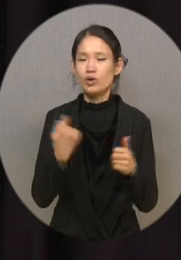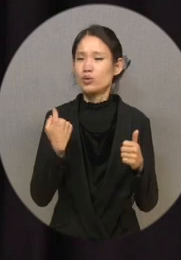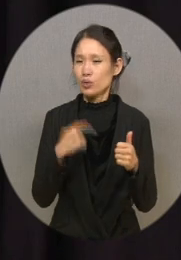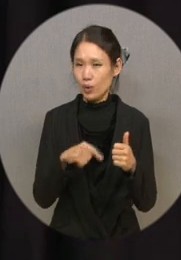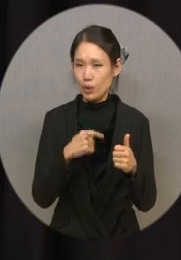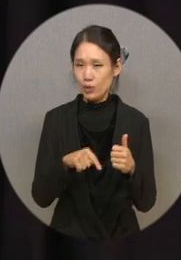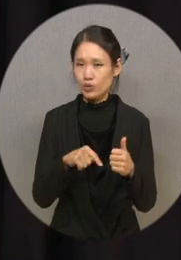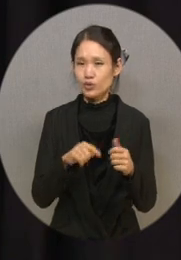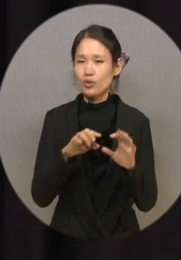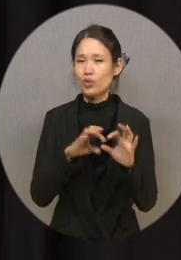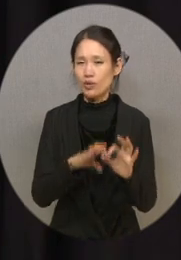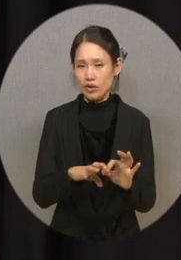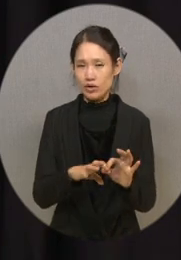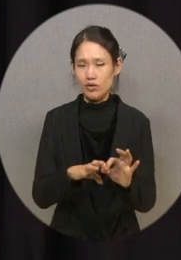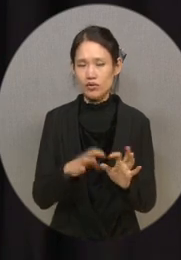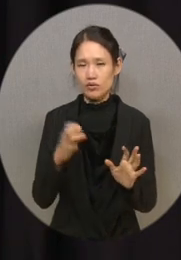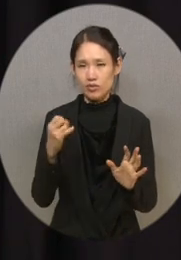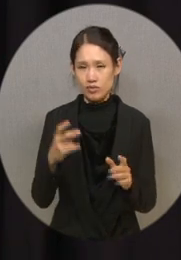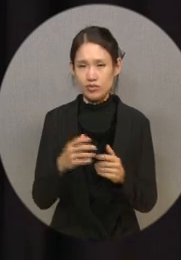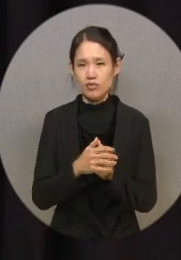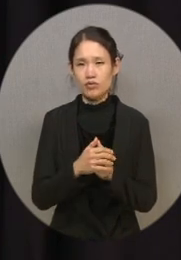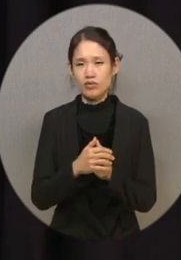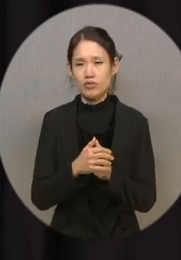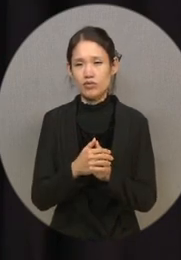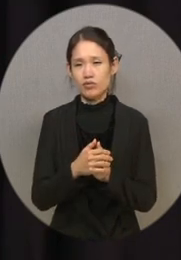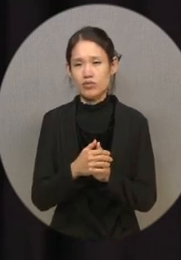얘기를 했지만은 네. 그